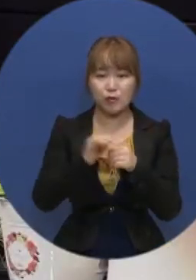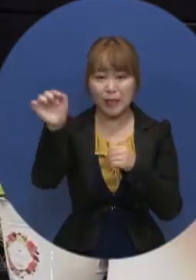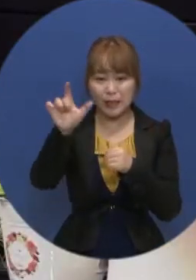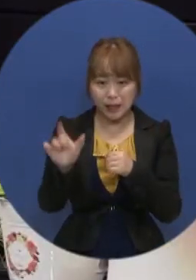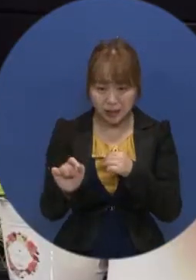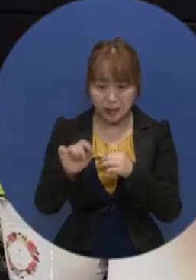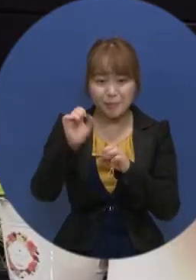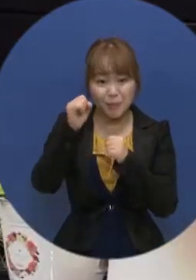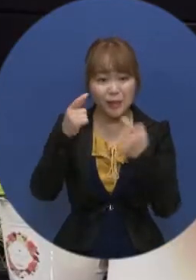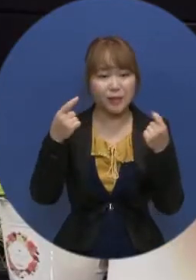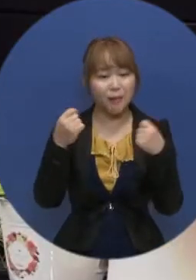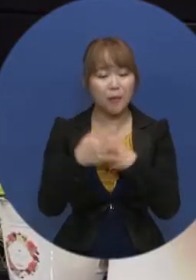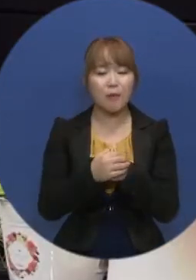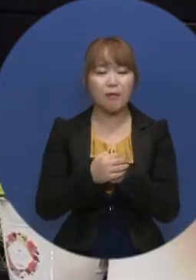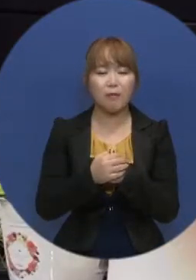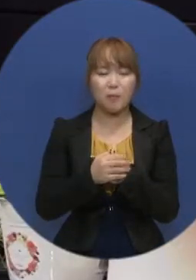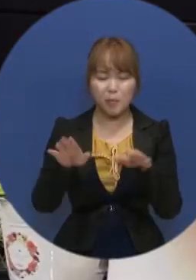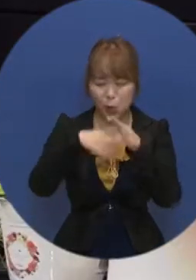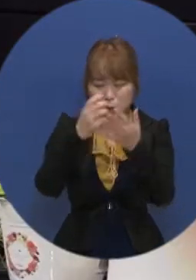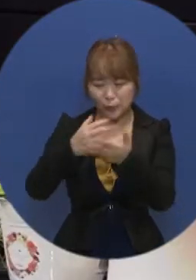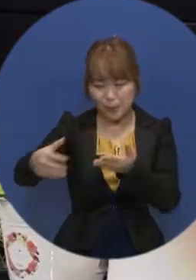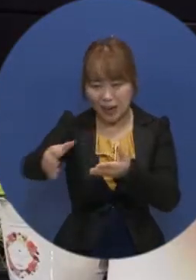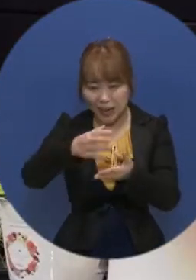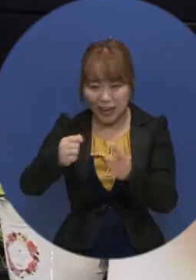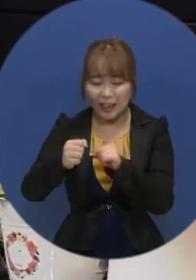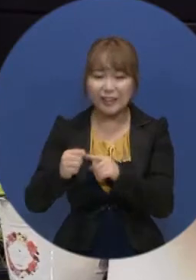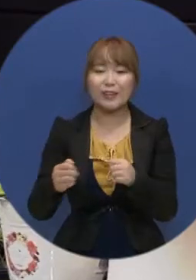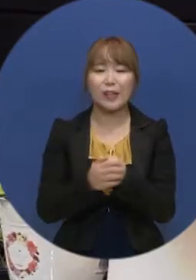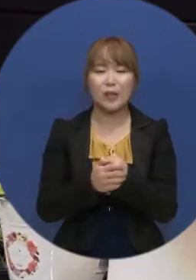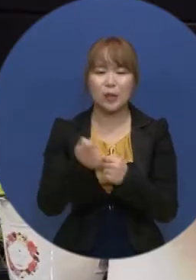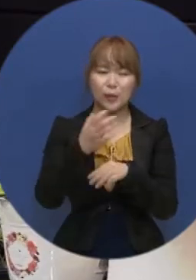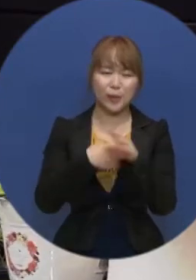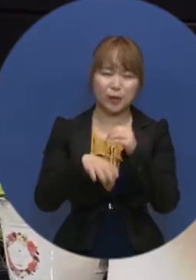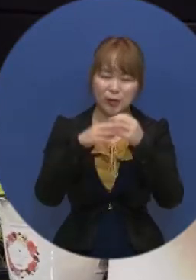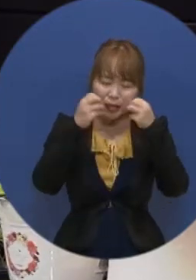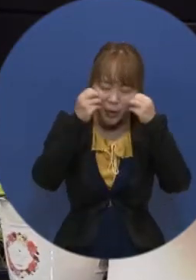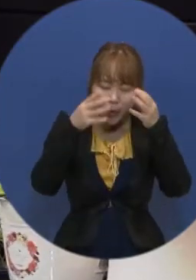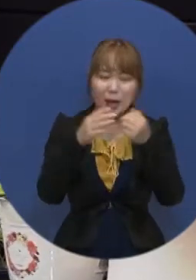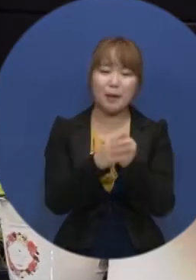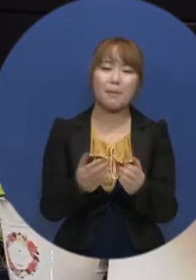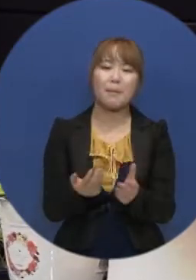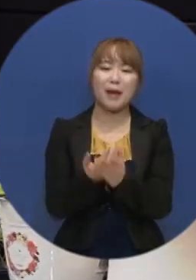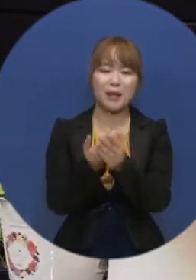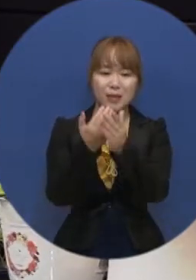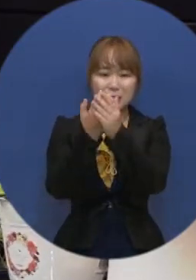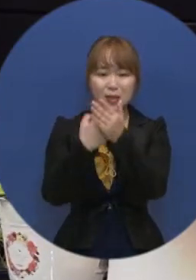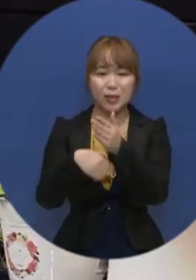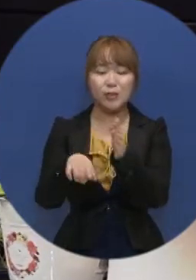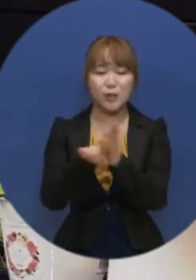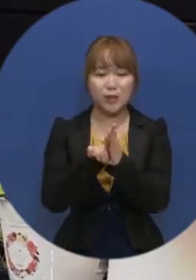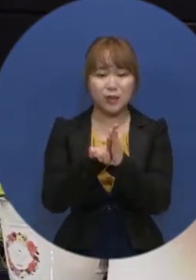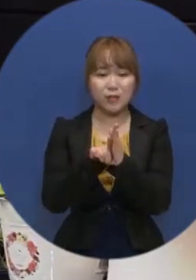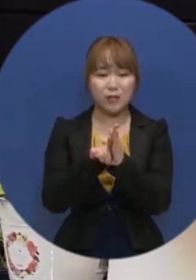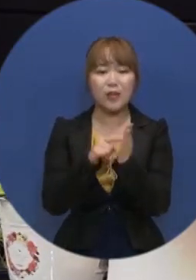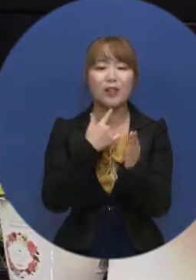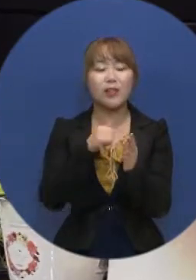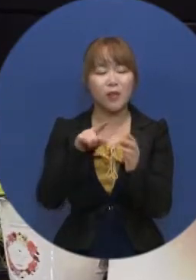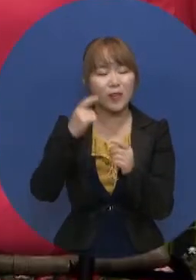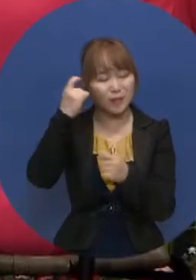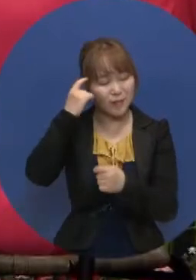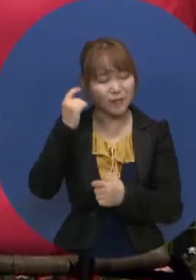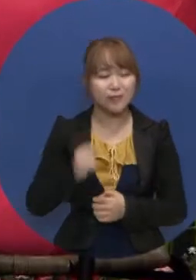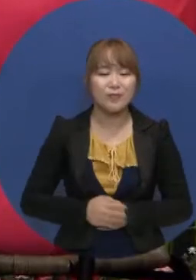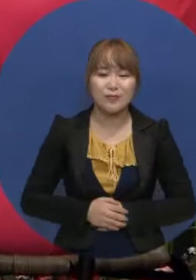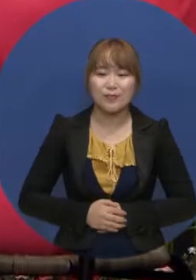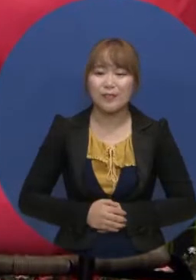네. 이런 상권을 전부 휩쓸어가지고 네. 좀 더 새롭게 좀 발전시키려고 했던 일이